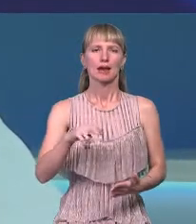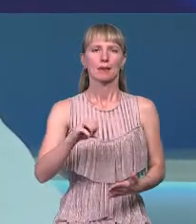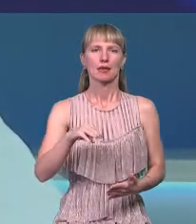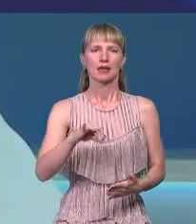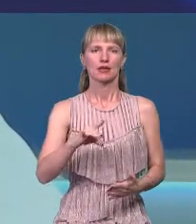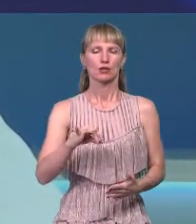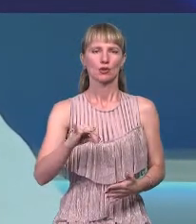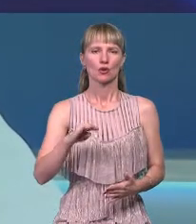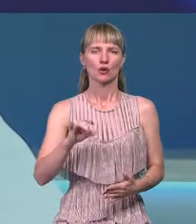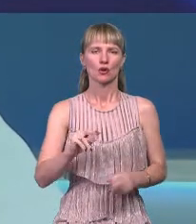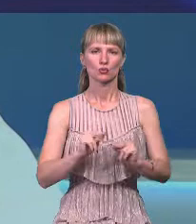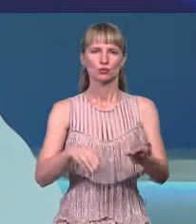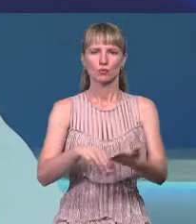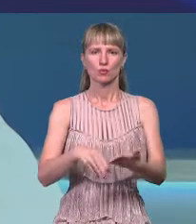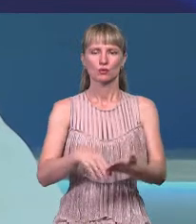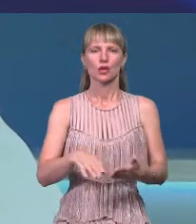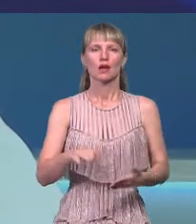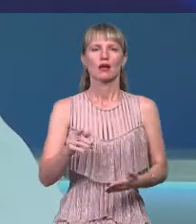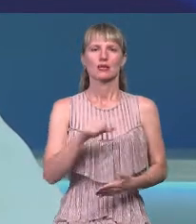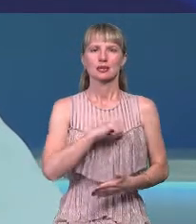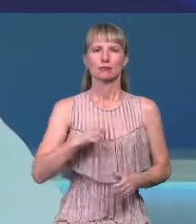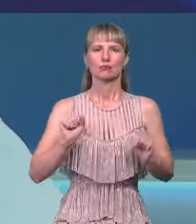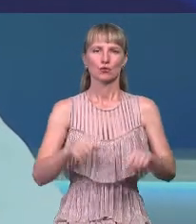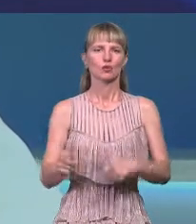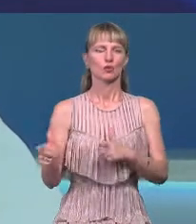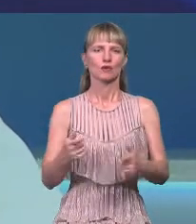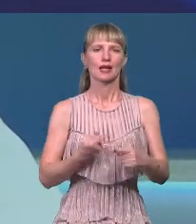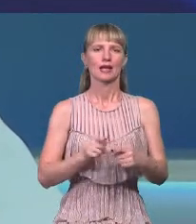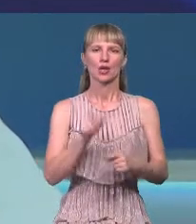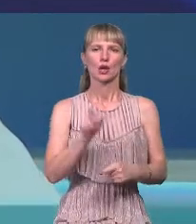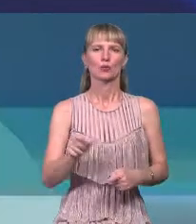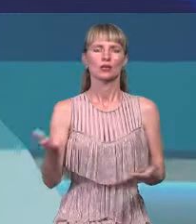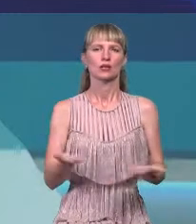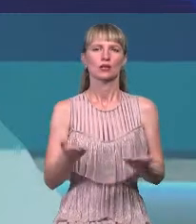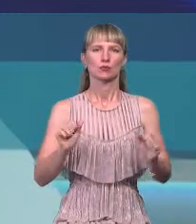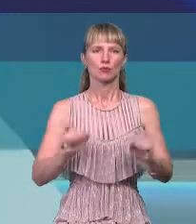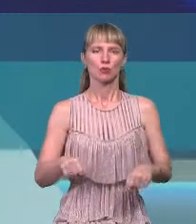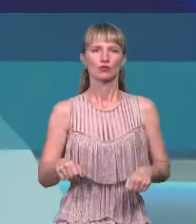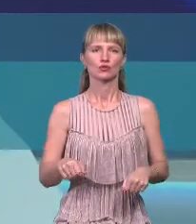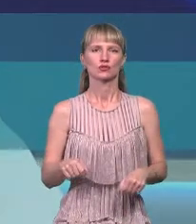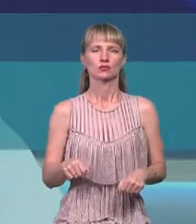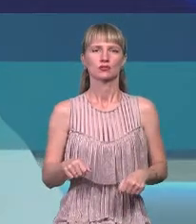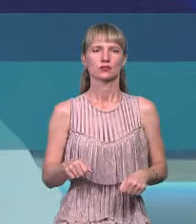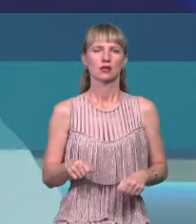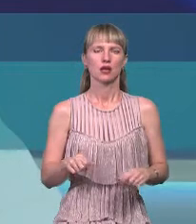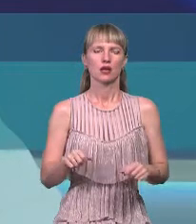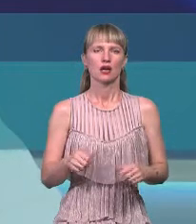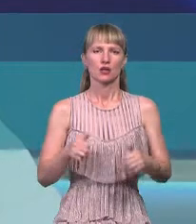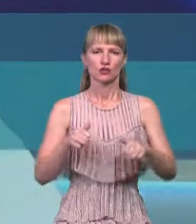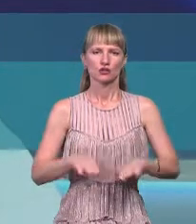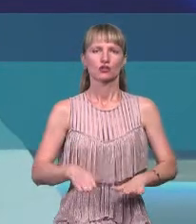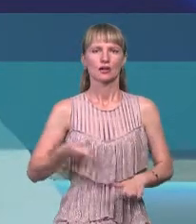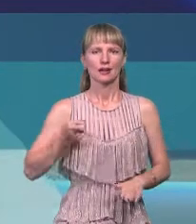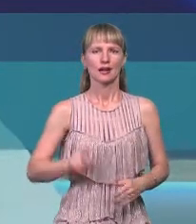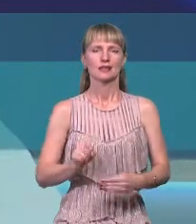які можуть самі готуватись, тобто це люди, які можуть розв'язувати реальні